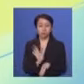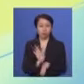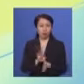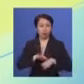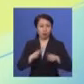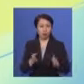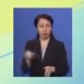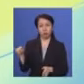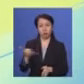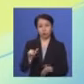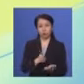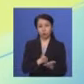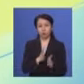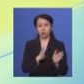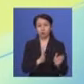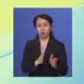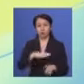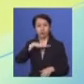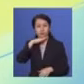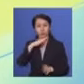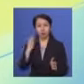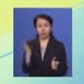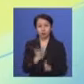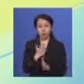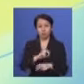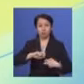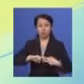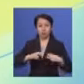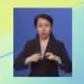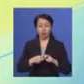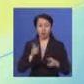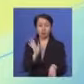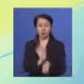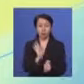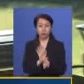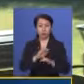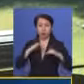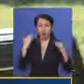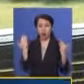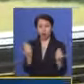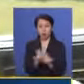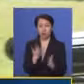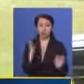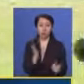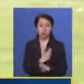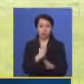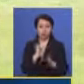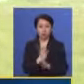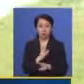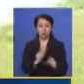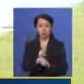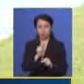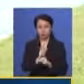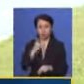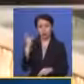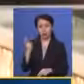Субботник направлен на привлечение внимания к экологическим проблемам, в том числе к загрязнению окружающей среды, а также формированию